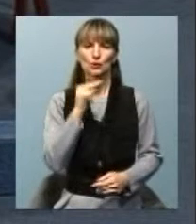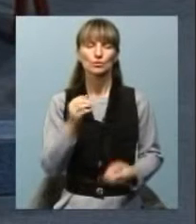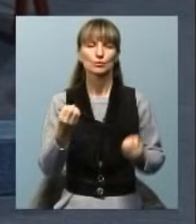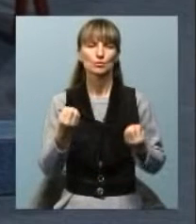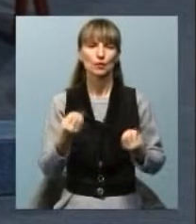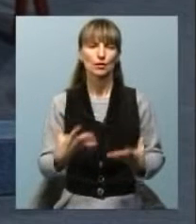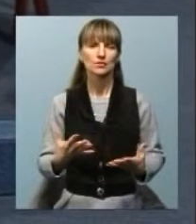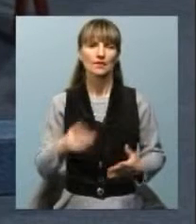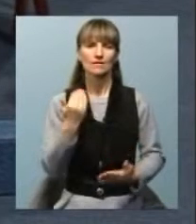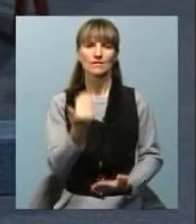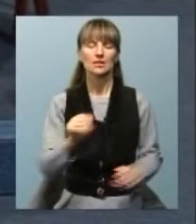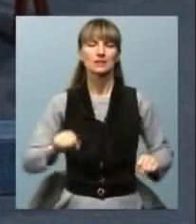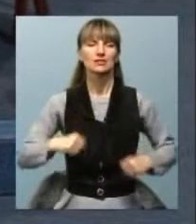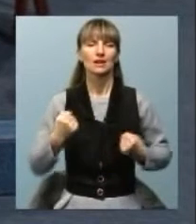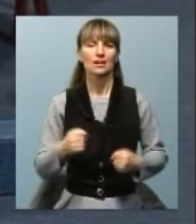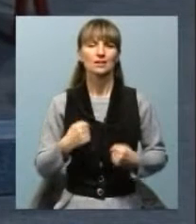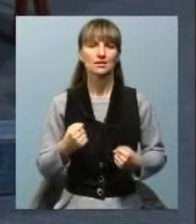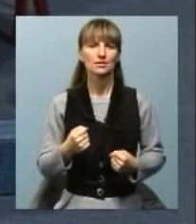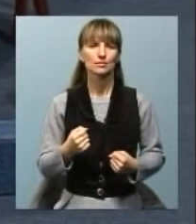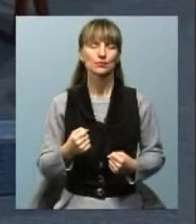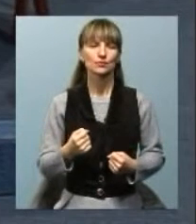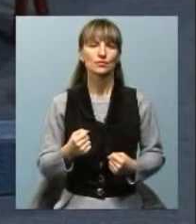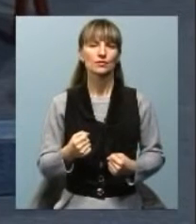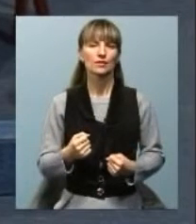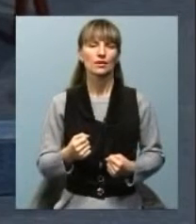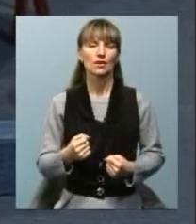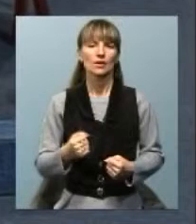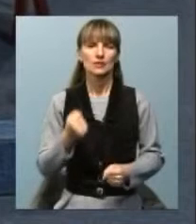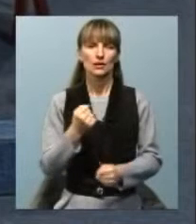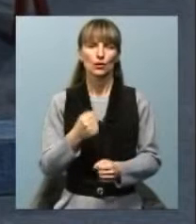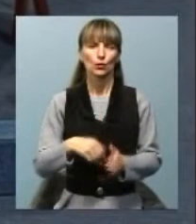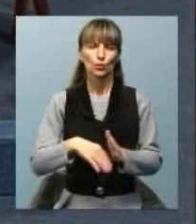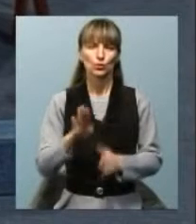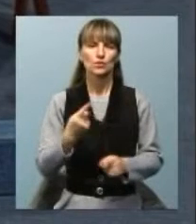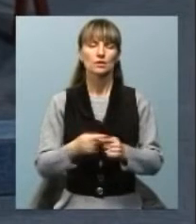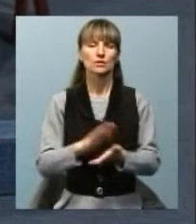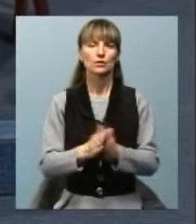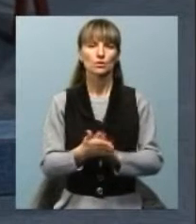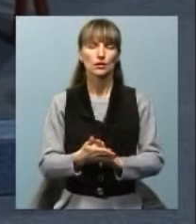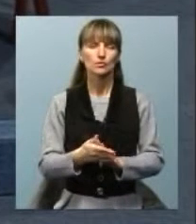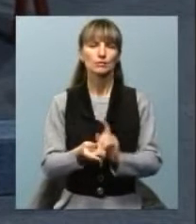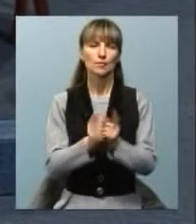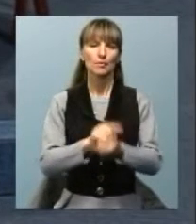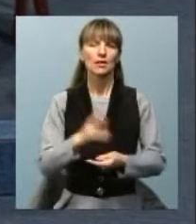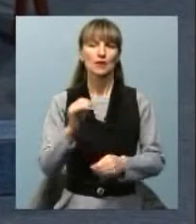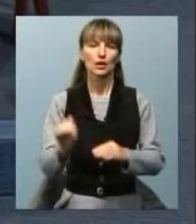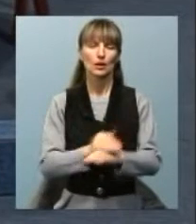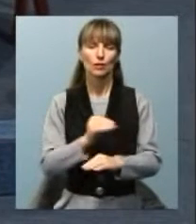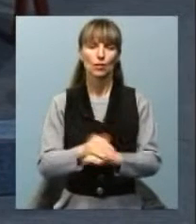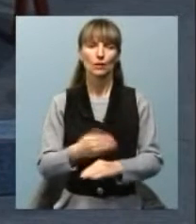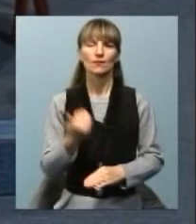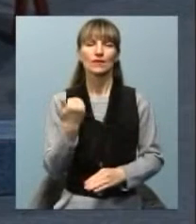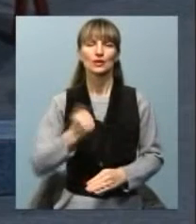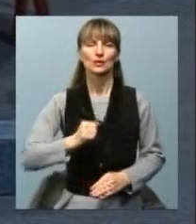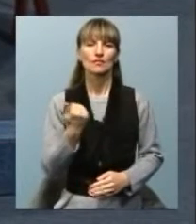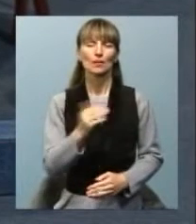ви намагайтесь якось владнати цю ситуацію, щоб вони були добрішими. Наприклад, порадьте їм бути добрими. Тож, друзі, ми з